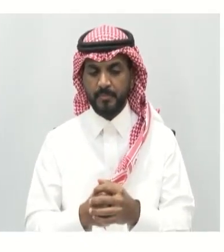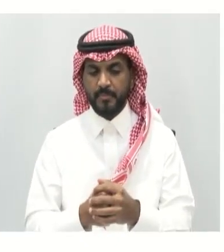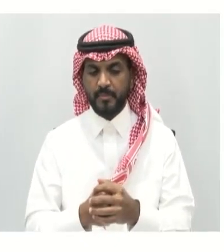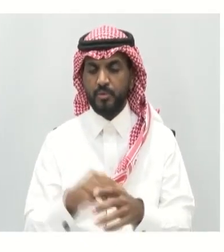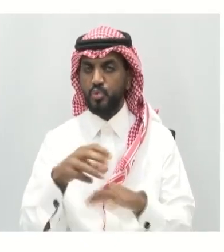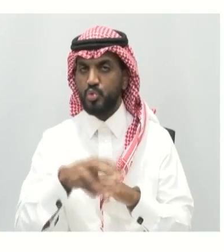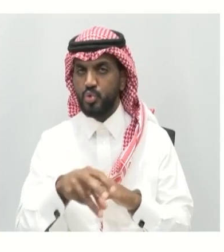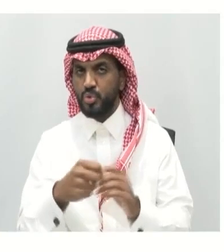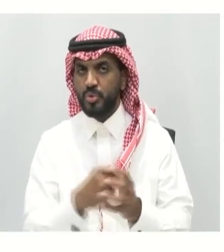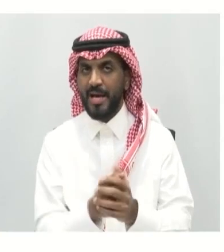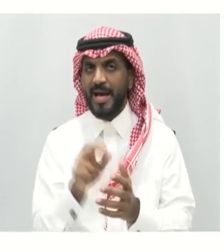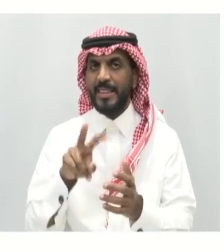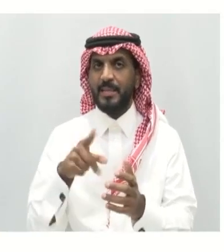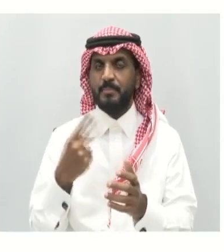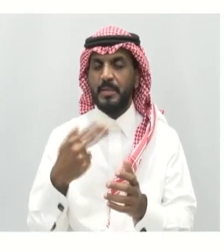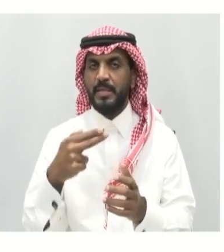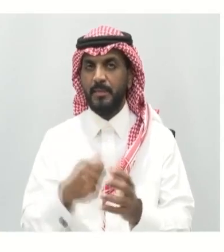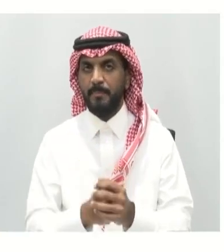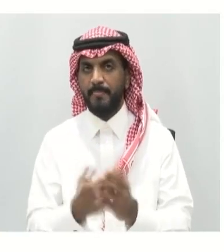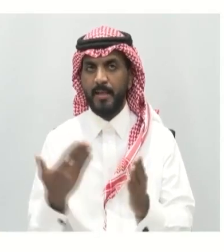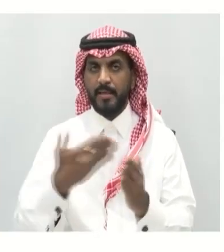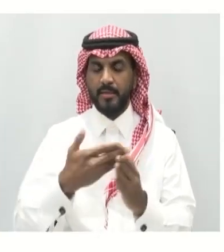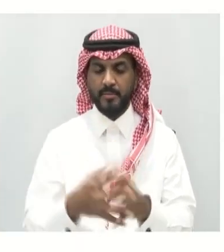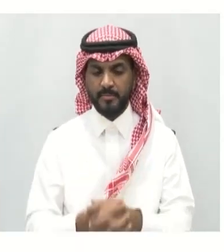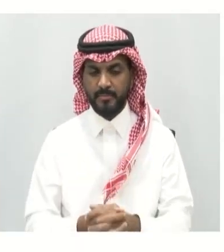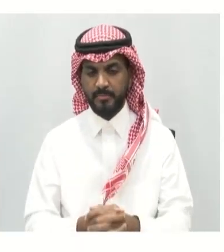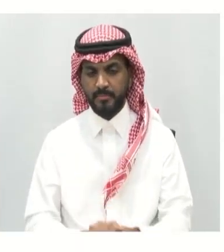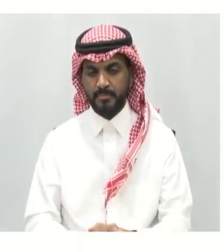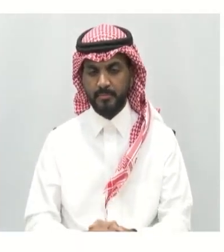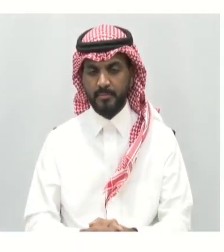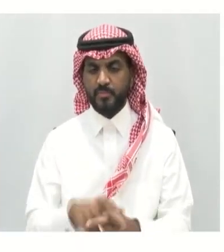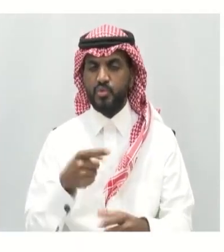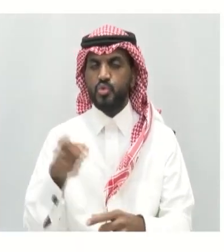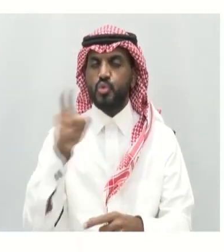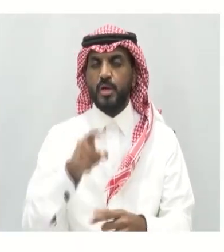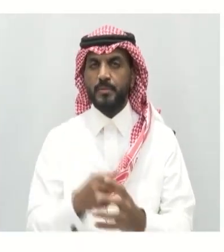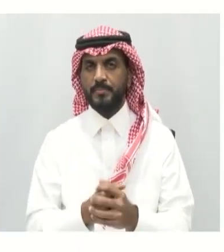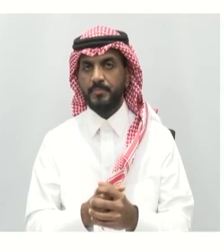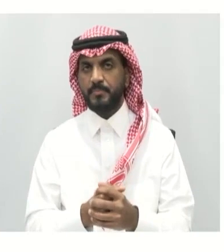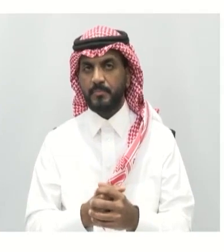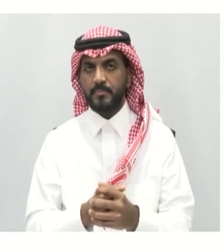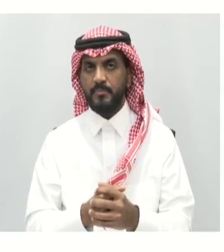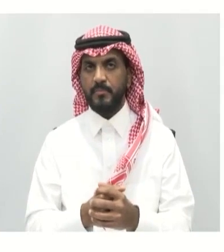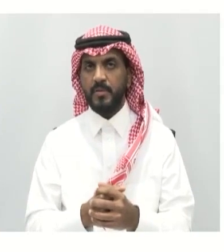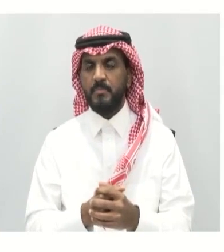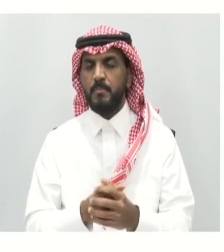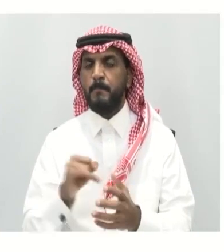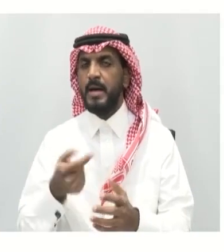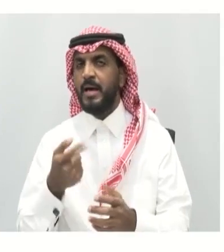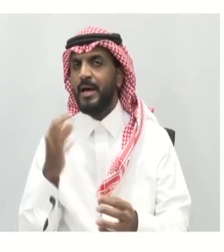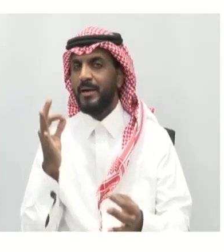الجزء التربيع الاخير طيب نروح نشوف السؤال الثاني ما